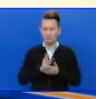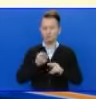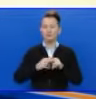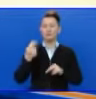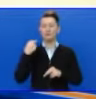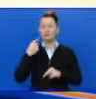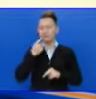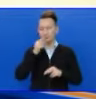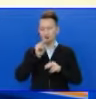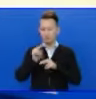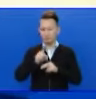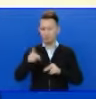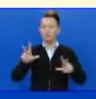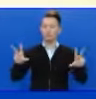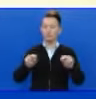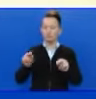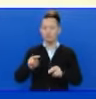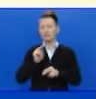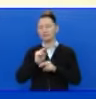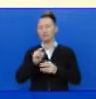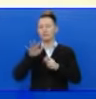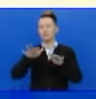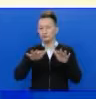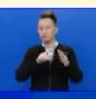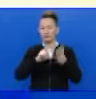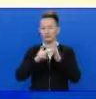тілін үйрететін үйірме, басқа да әртүрлі